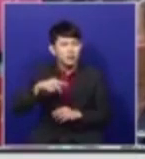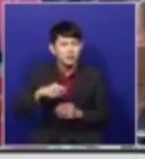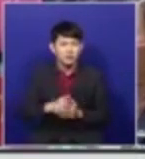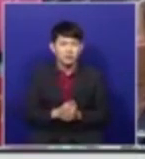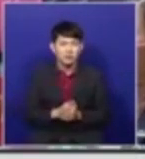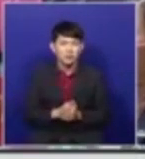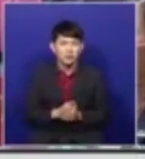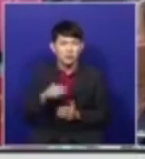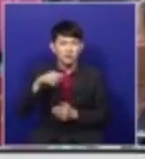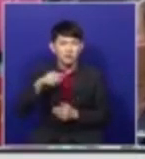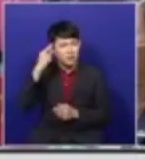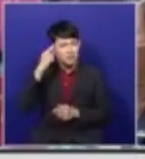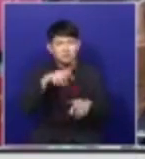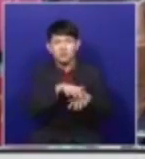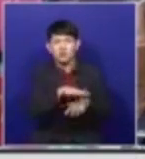อารายการพิเศษไปคิดแบบปกติได้ไงยกขึ้นมาให้ดูหน่อยซิสไลด์จะแก้ปัญหาประกันสังคม